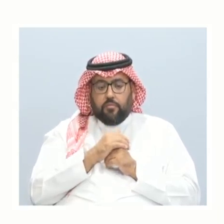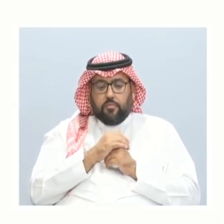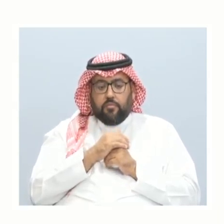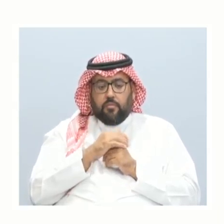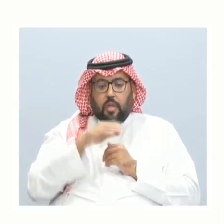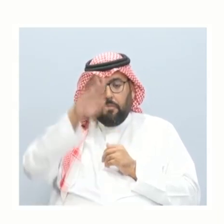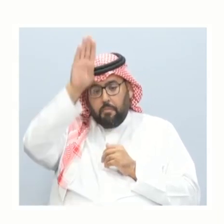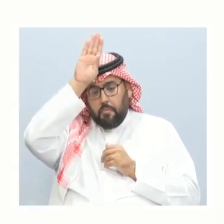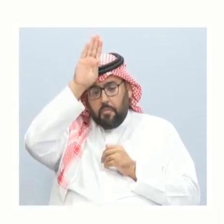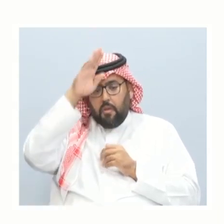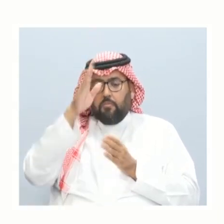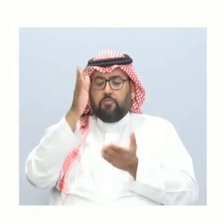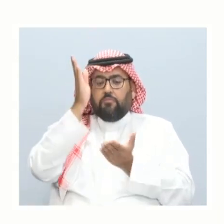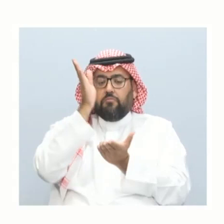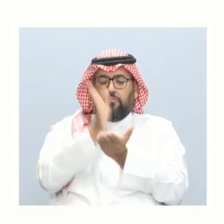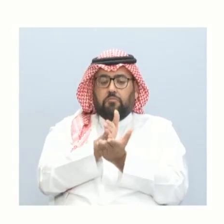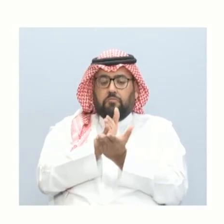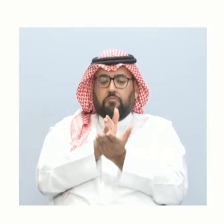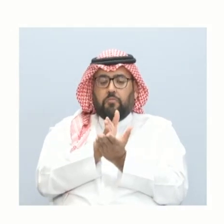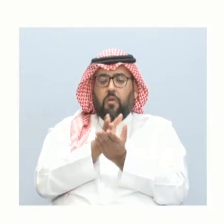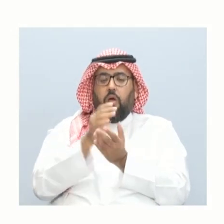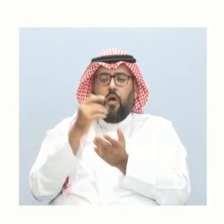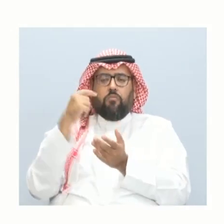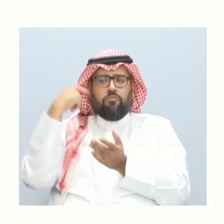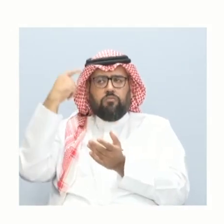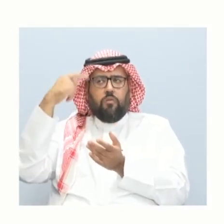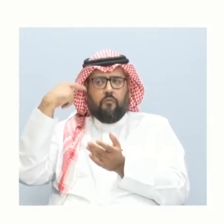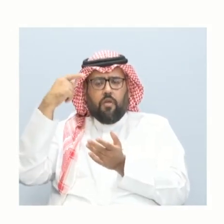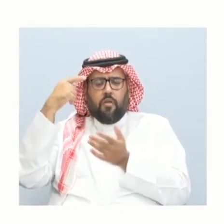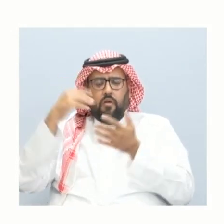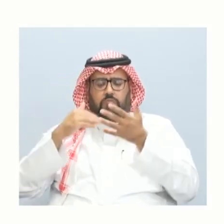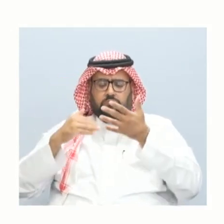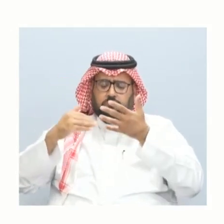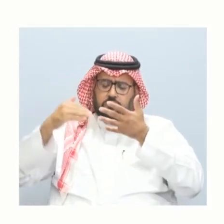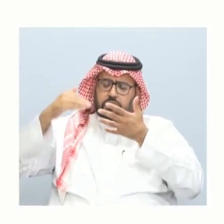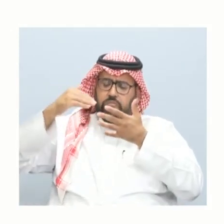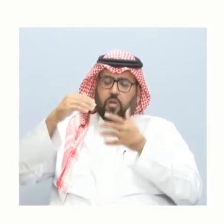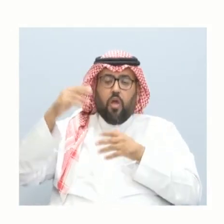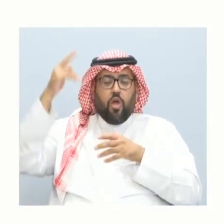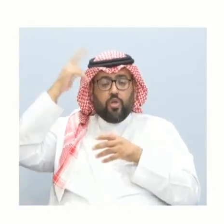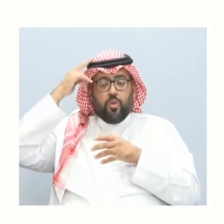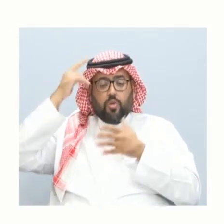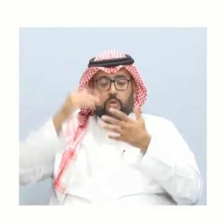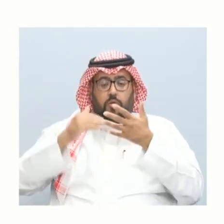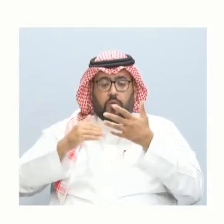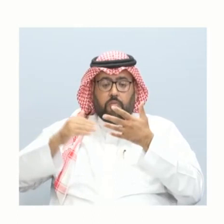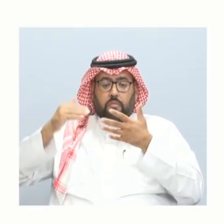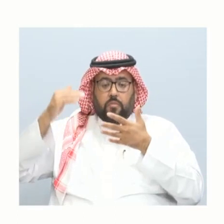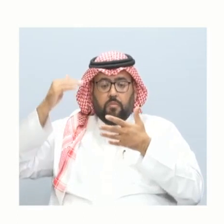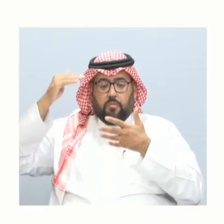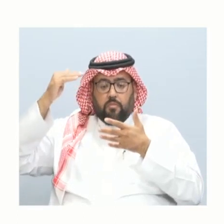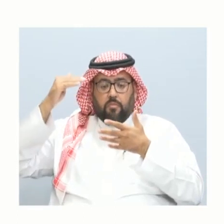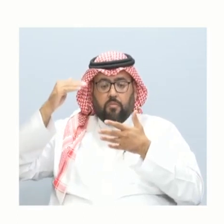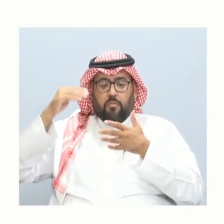لانه ملك عادل كان همه رفعه المملكه رفعه